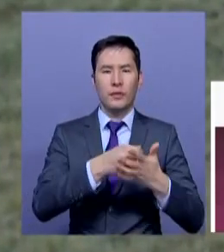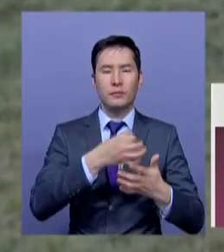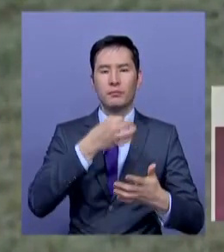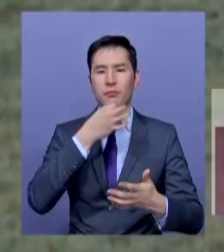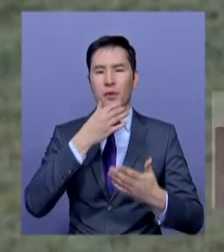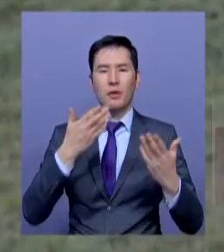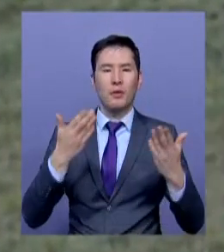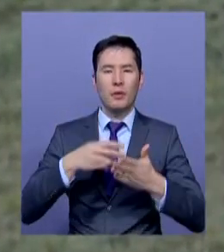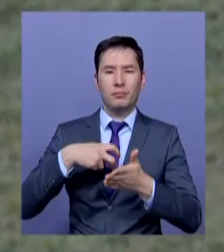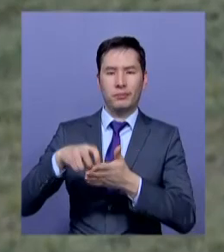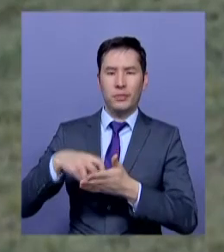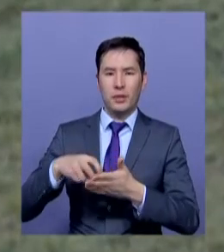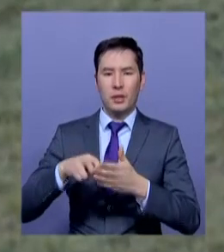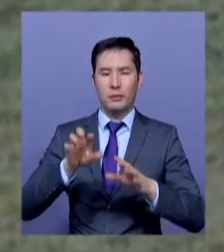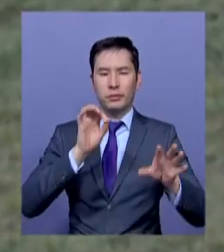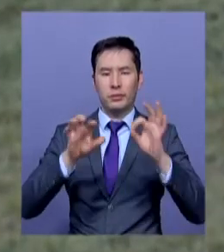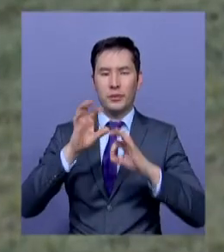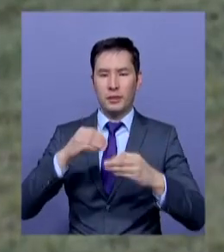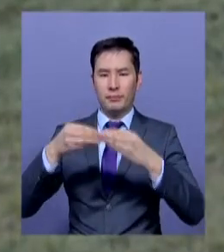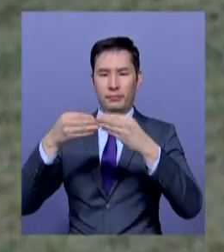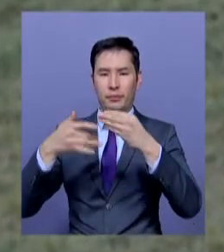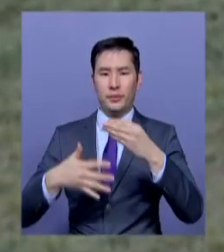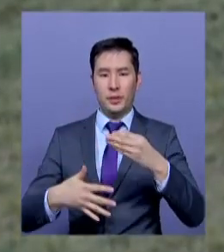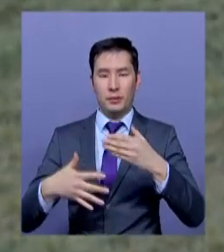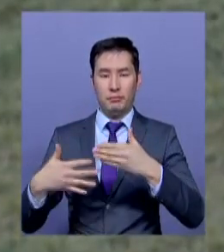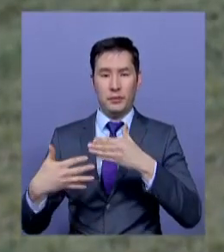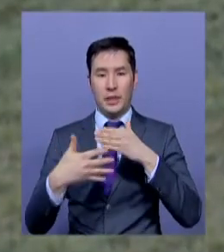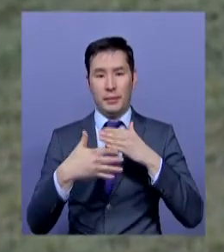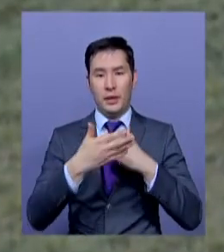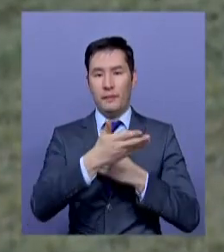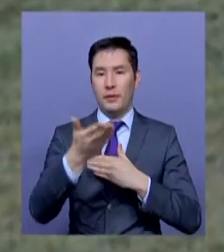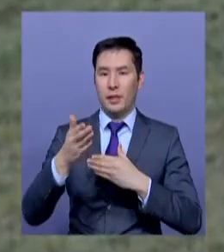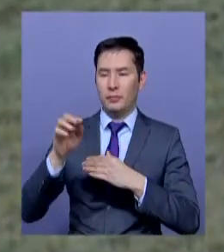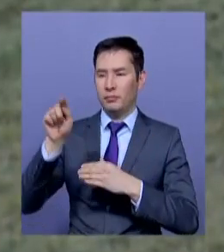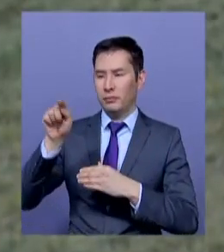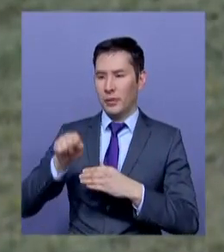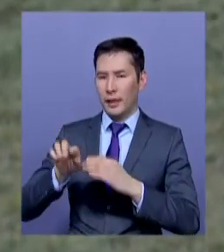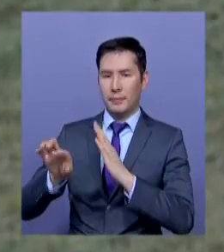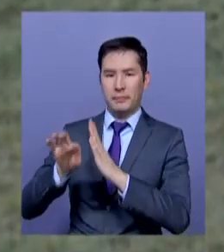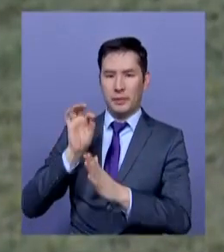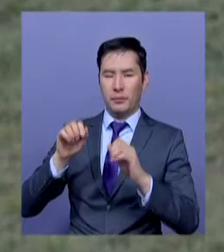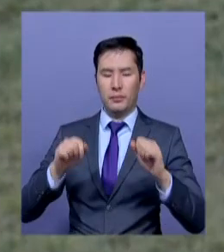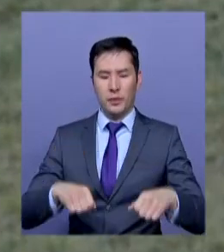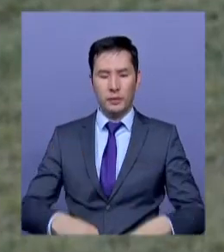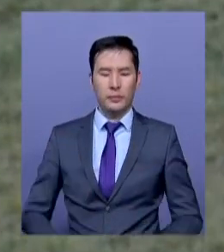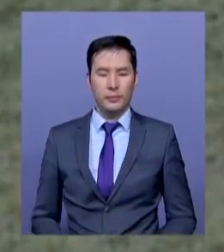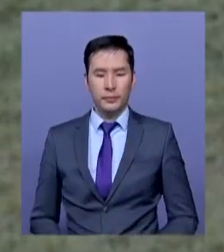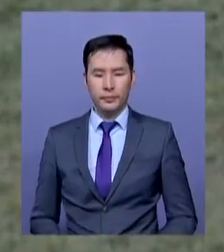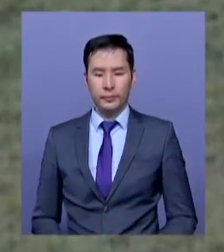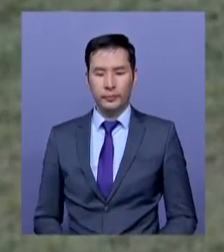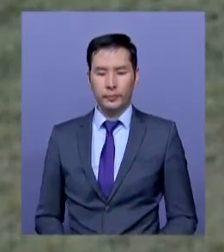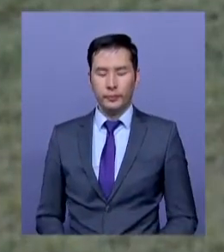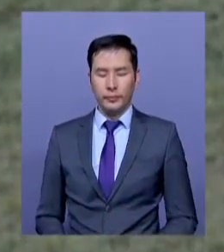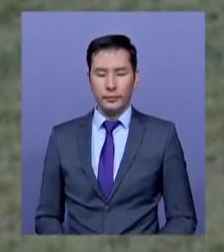білуге болады. Айта кетейік, жобаның 2-ші кезеңінде қала тұрғындары тарапынан 800-ге жуық өтінім келіп түскен. Жадыра Омаржан, Мұрат